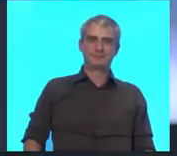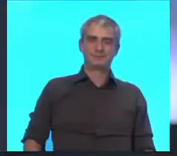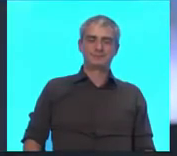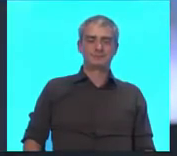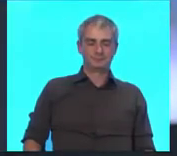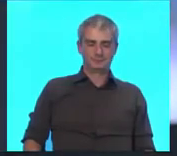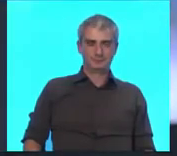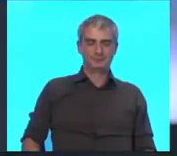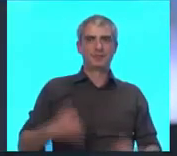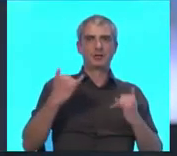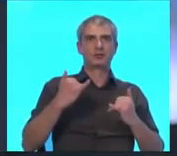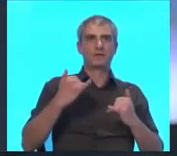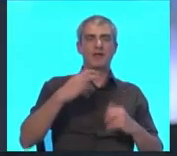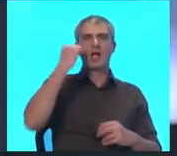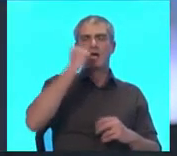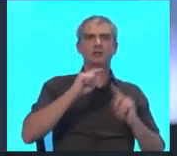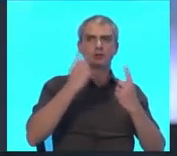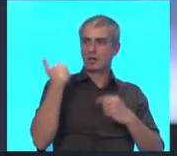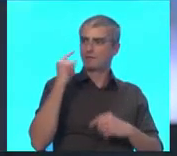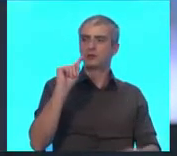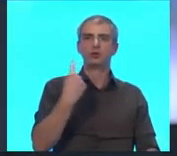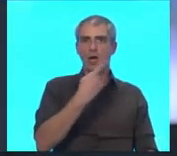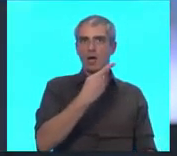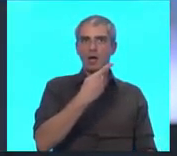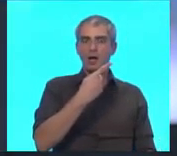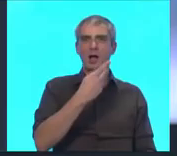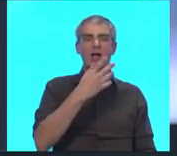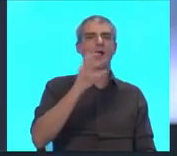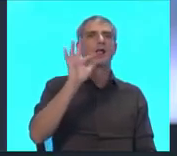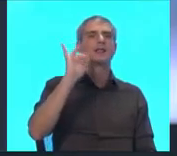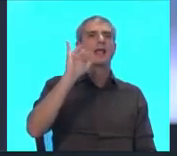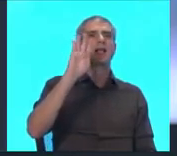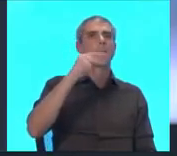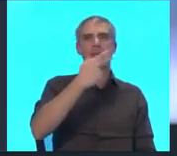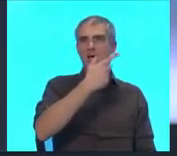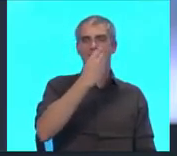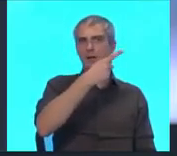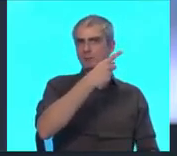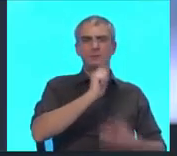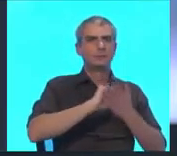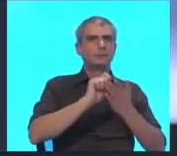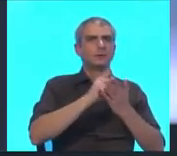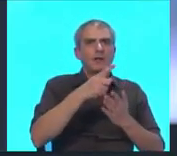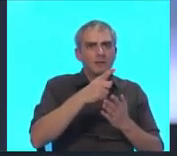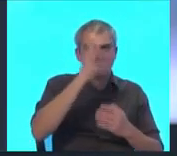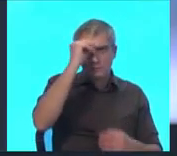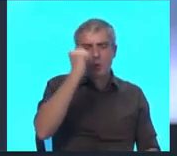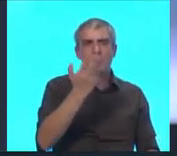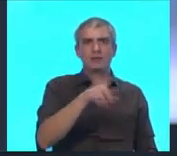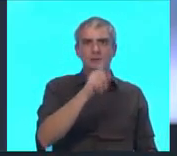אנחנו עכשיו לרצח שאירע בשעה האחרונה בטייבה. שרון אילן, אתה על קו הטלפון. הנרצח הוא